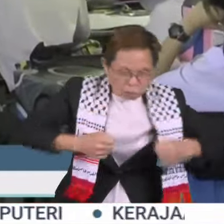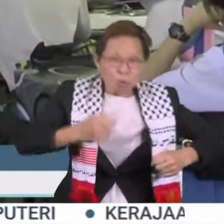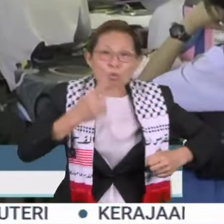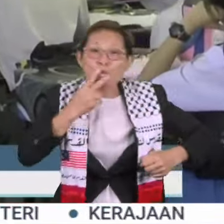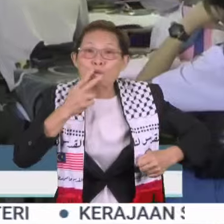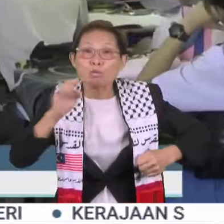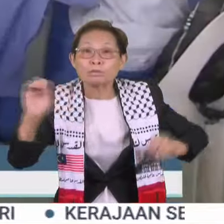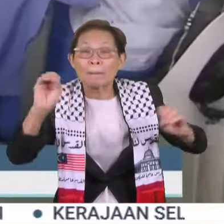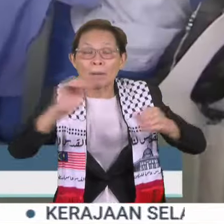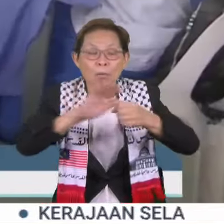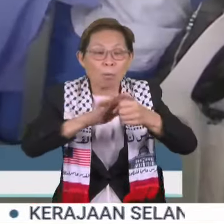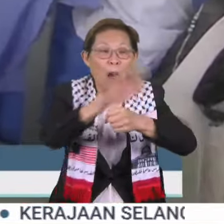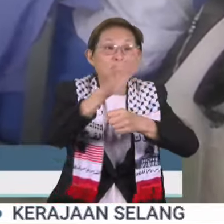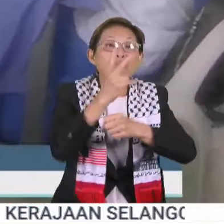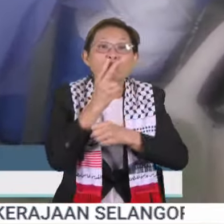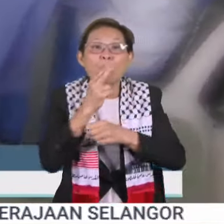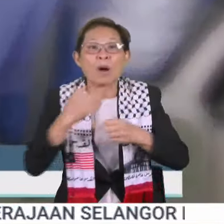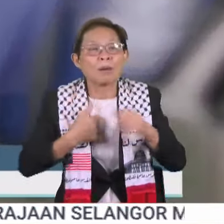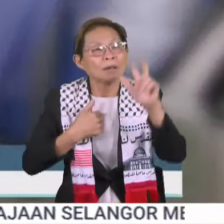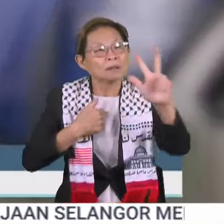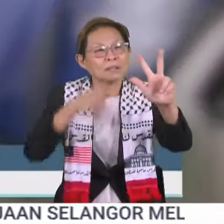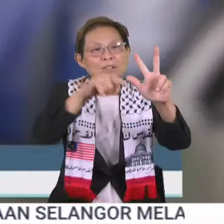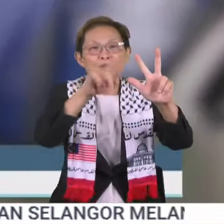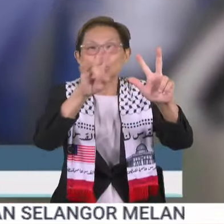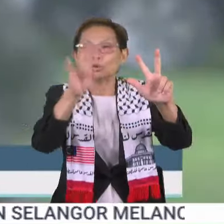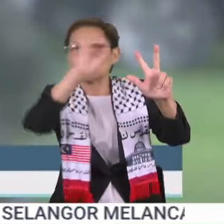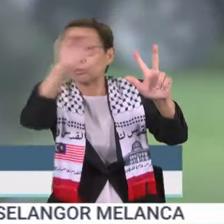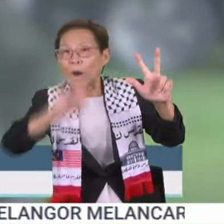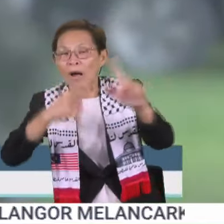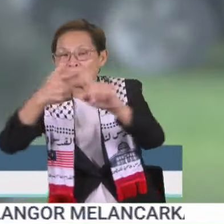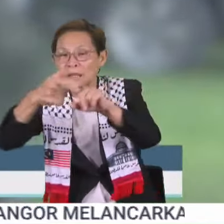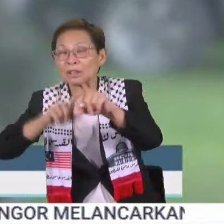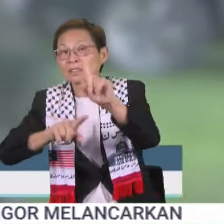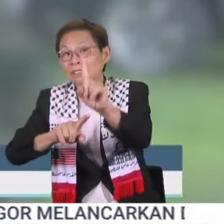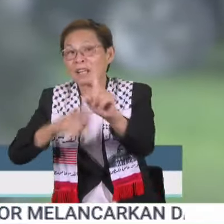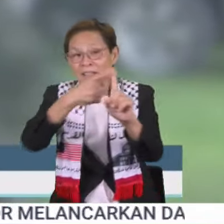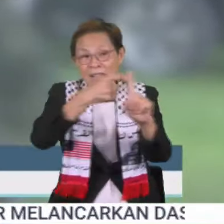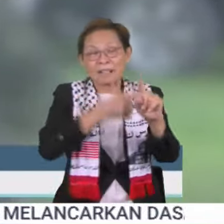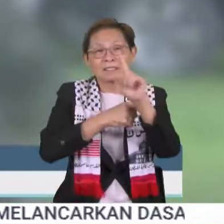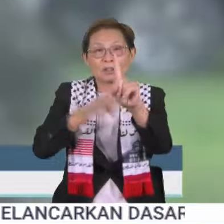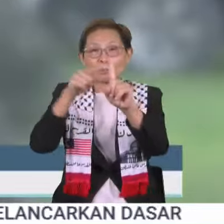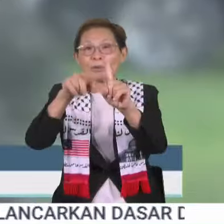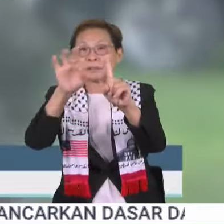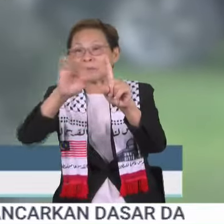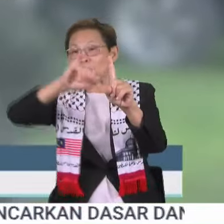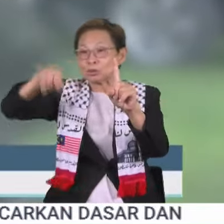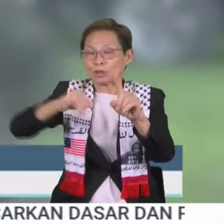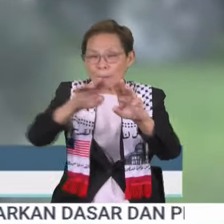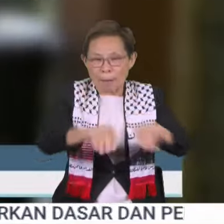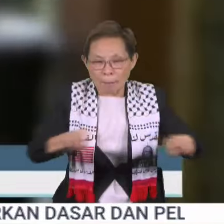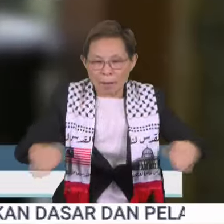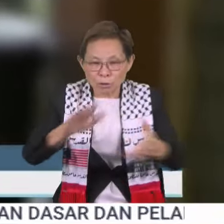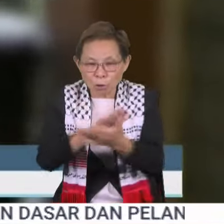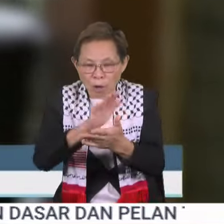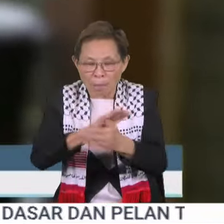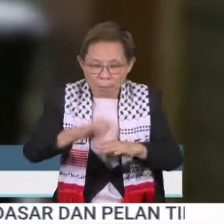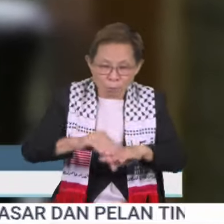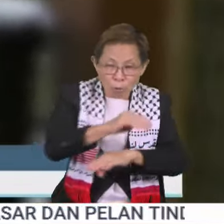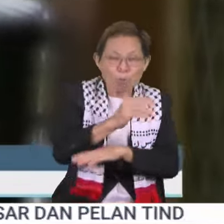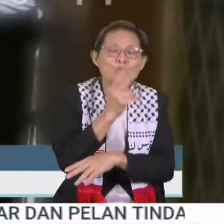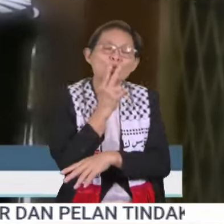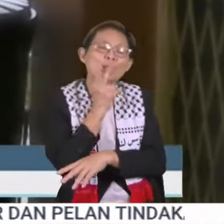asap rokok pula mendapati 3.7% daripada 1.9 juta pelajar sekolah menengah